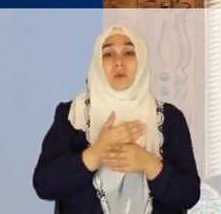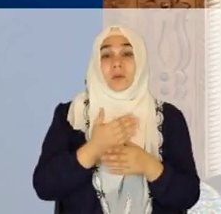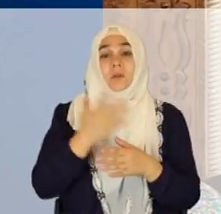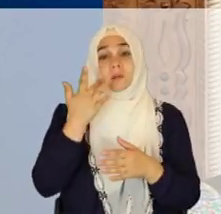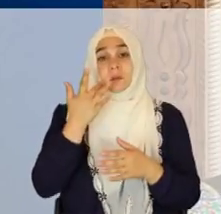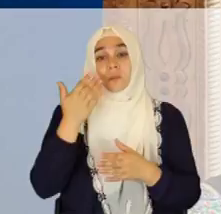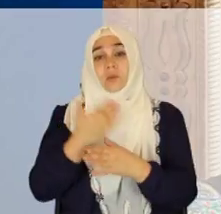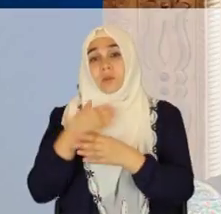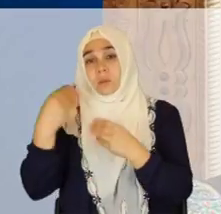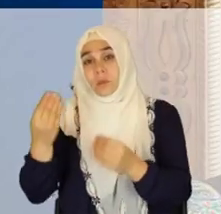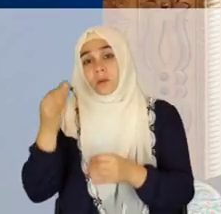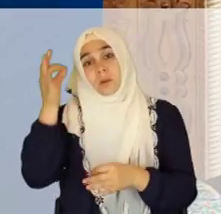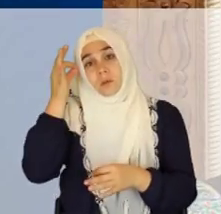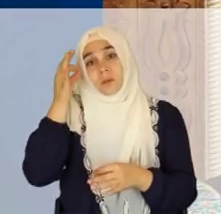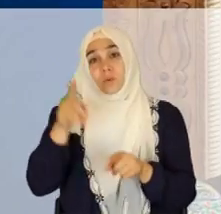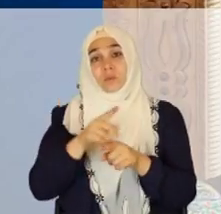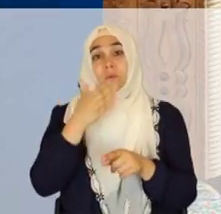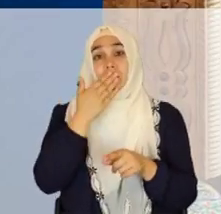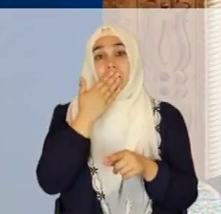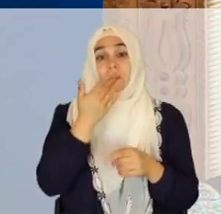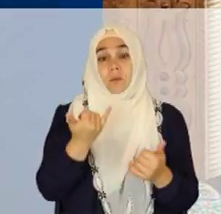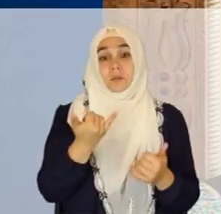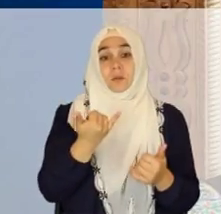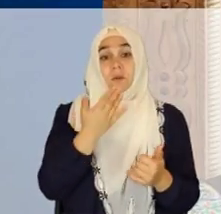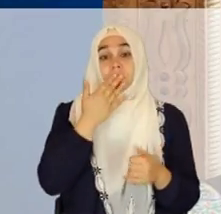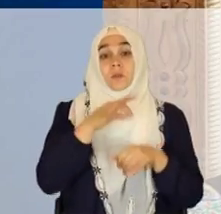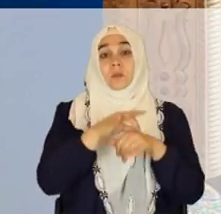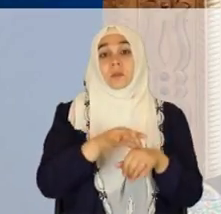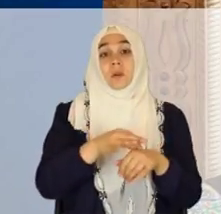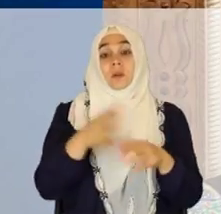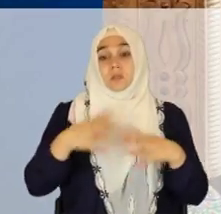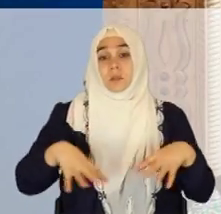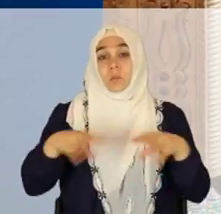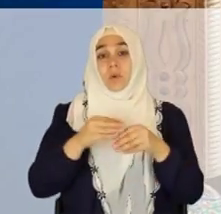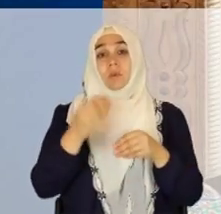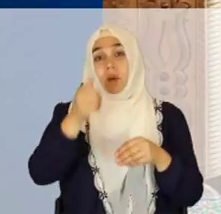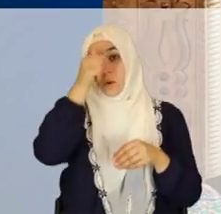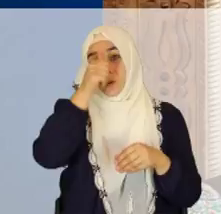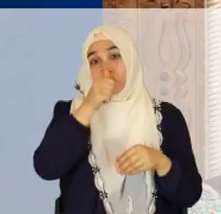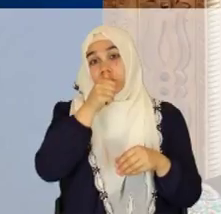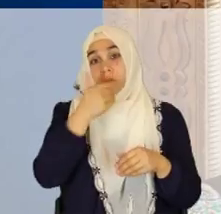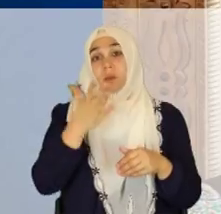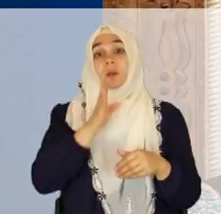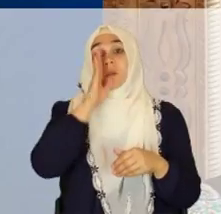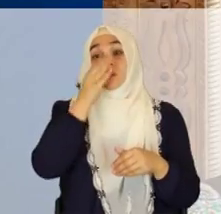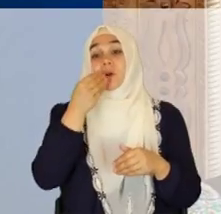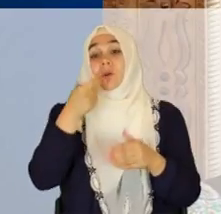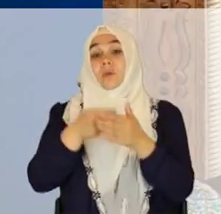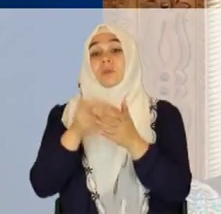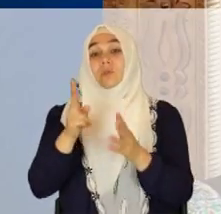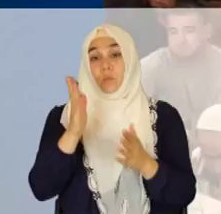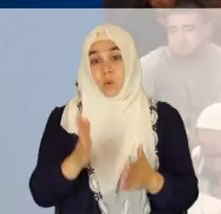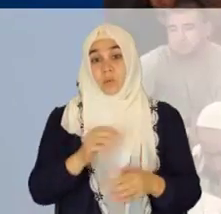holidan xabar olish. Mana hozir roza. Qani bir oilani, bir oylik iftorligini, saharligini ko'targan mard